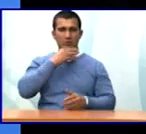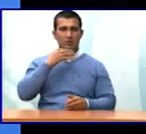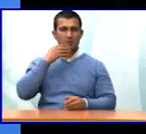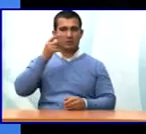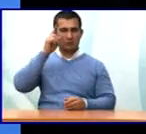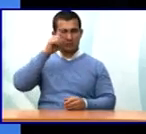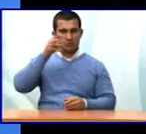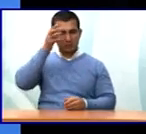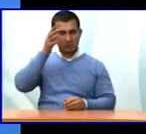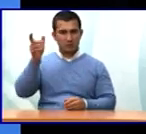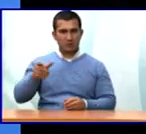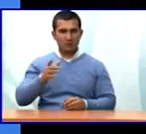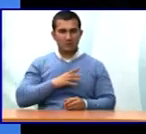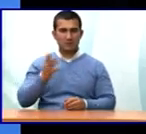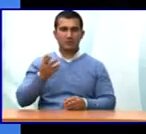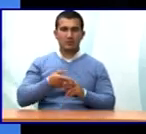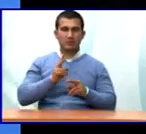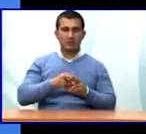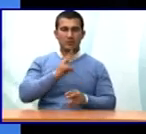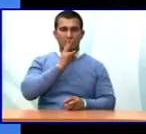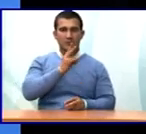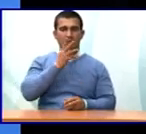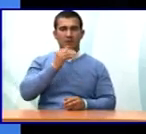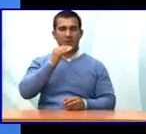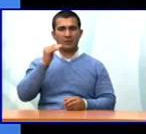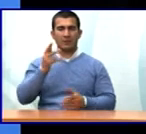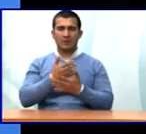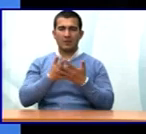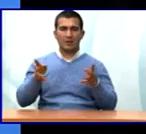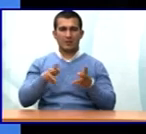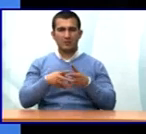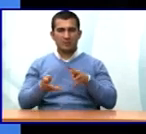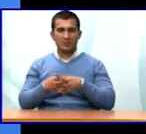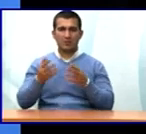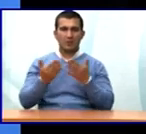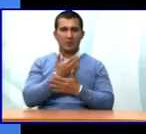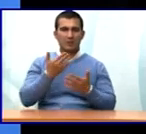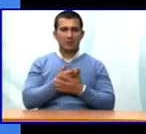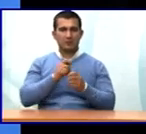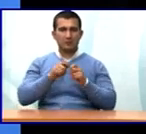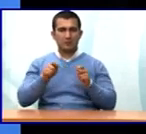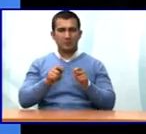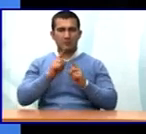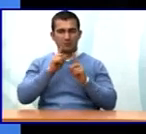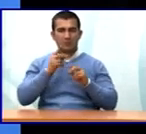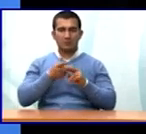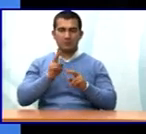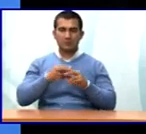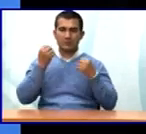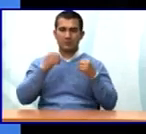borganlar. Fosforitlarni nitrat kislota bilan ishlab, yangi o'sha o'g'itlarni olishga